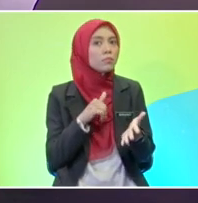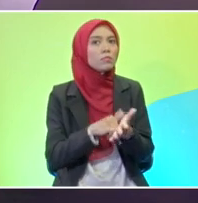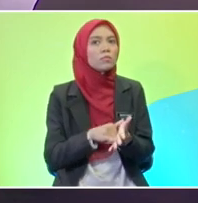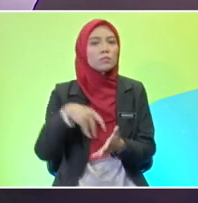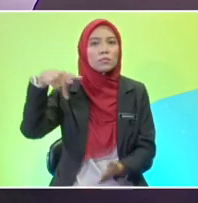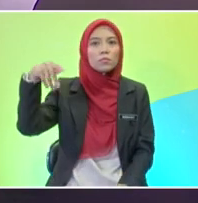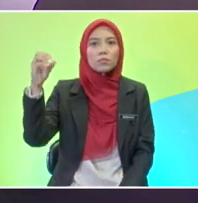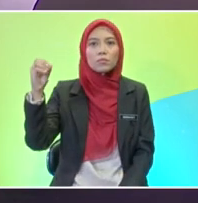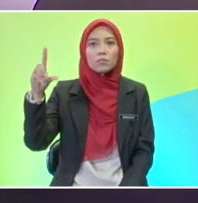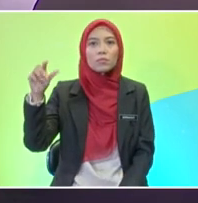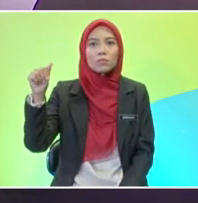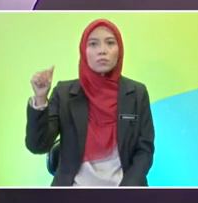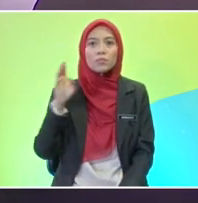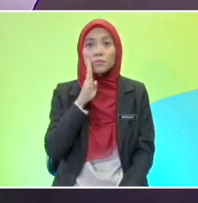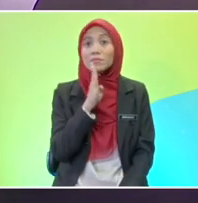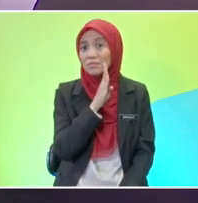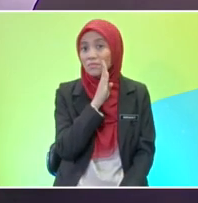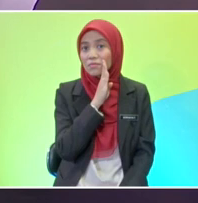berdiri sendiri